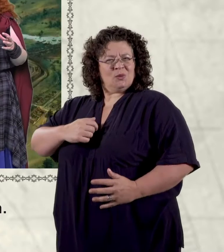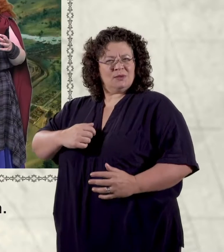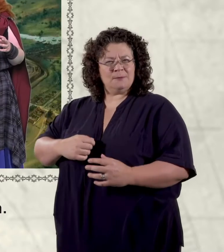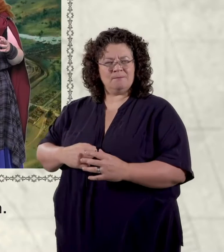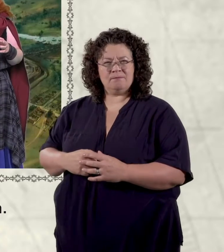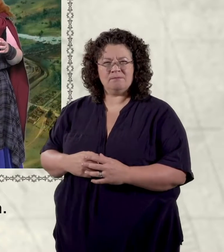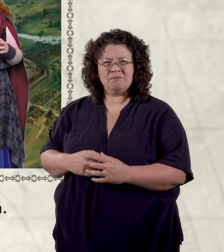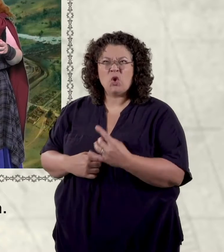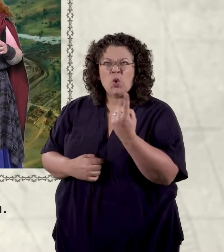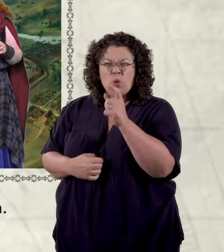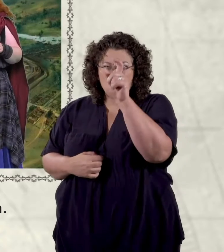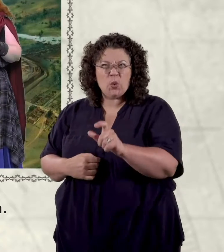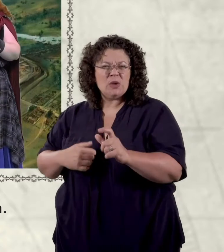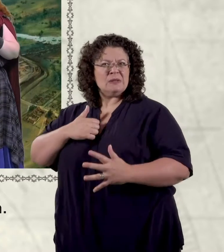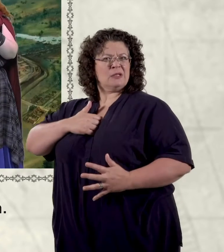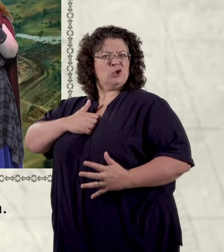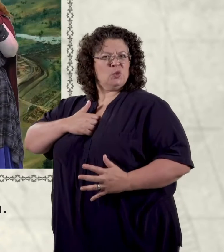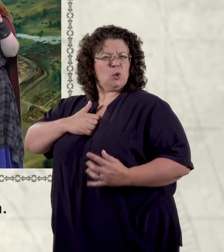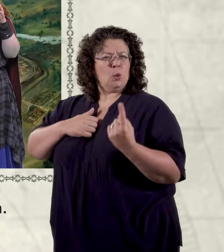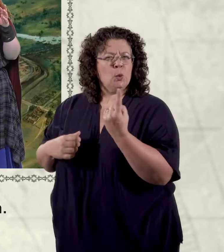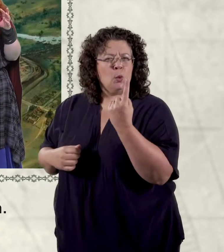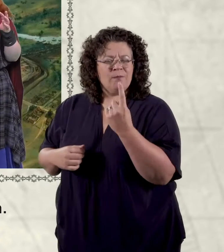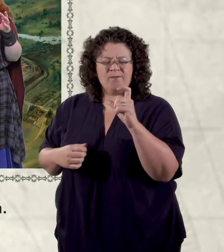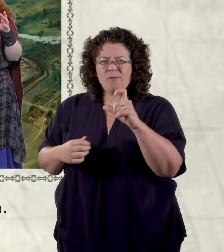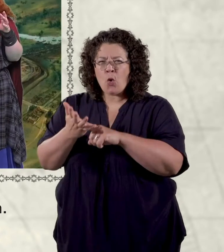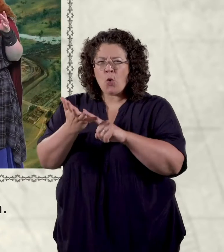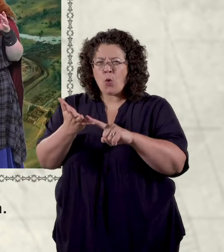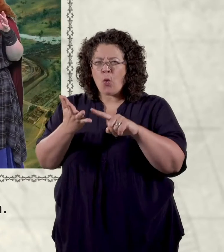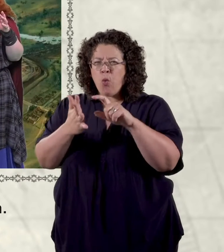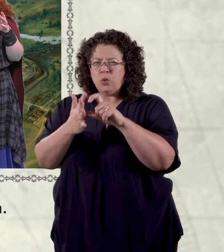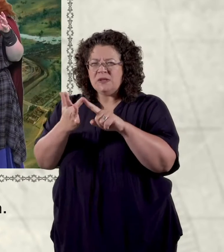o flaen y deml, roedd yna gerflun.